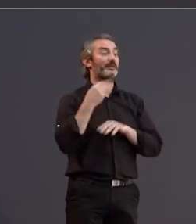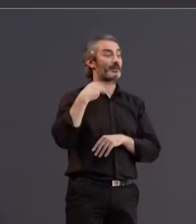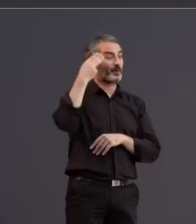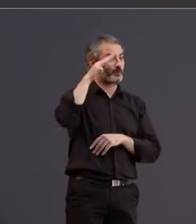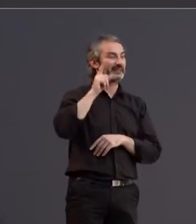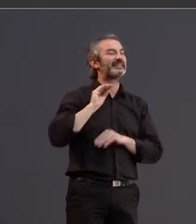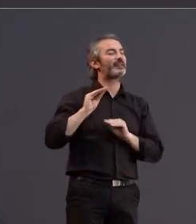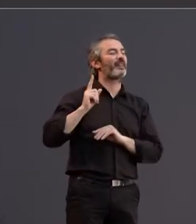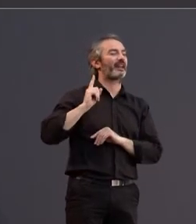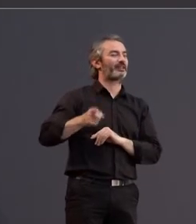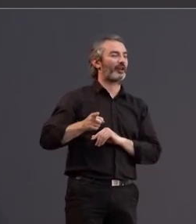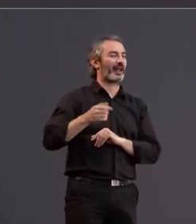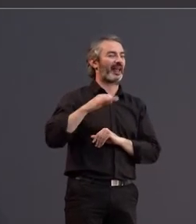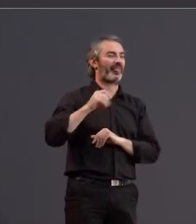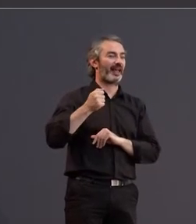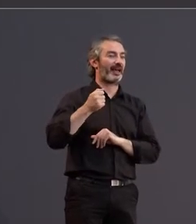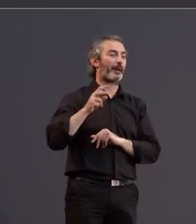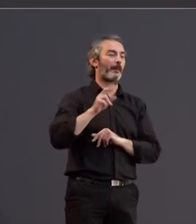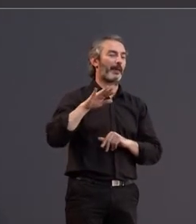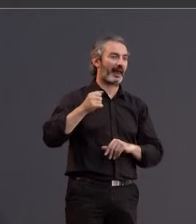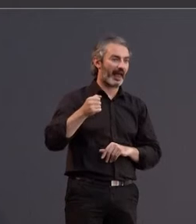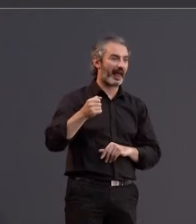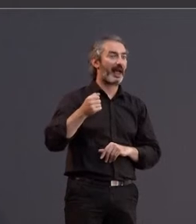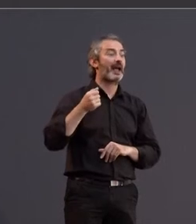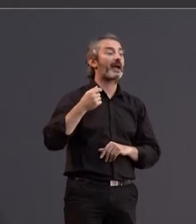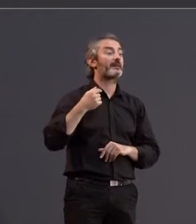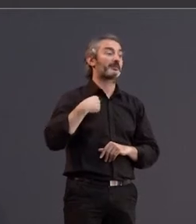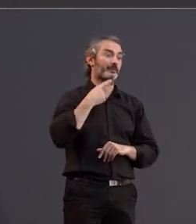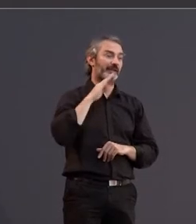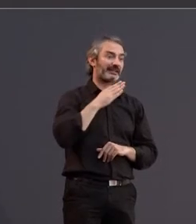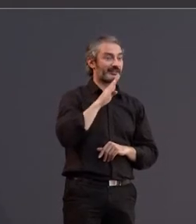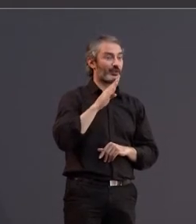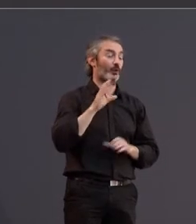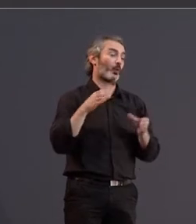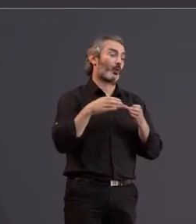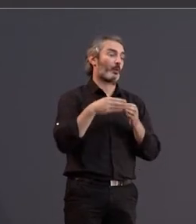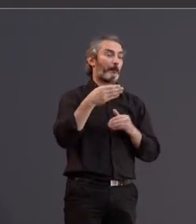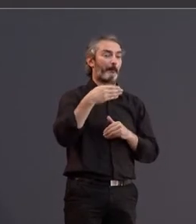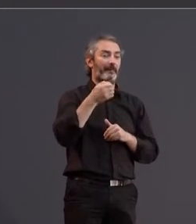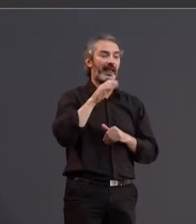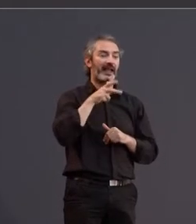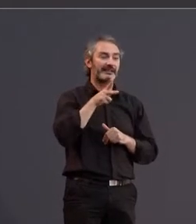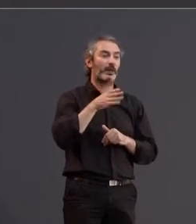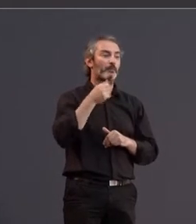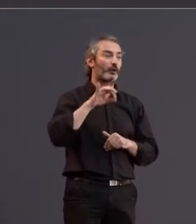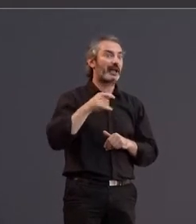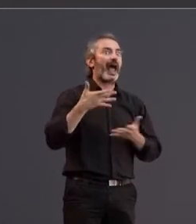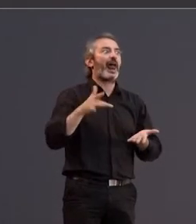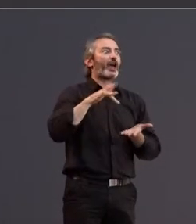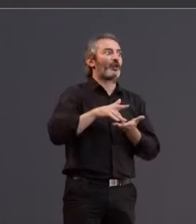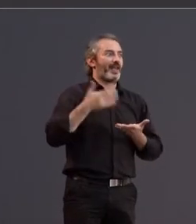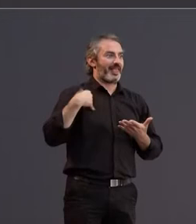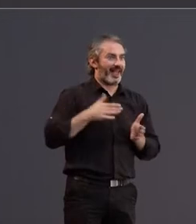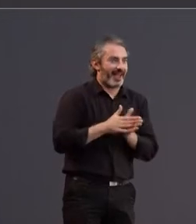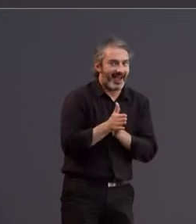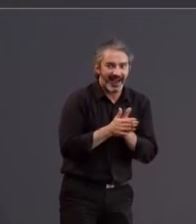a la seva directora, l'Aida Vera, que han interpretat el Barbarin de The Beach Boys. I ara sí, ara arriba aquell moment